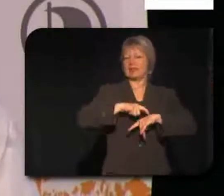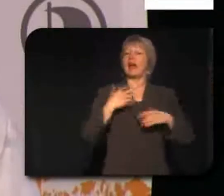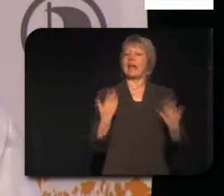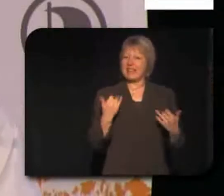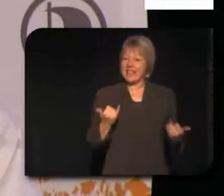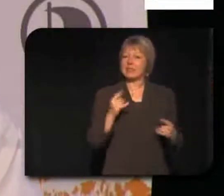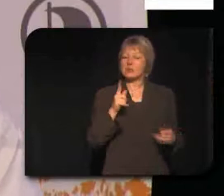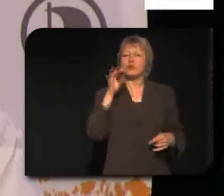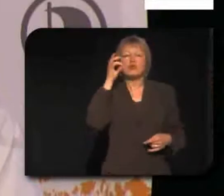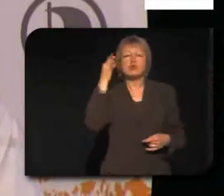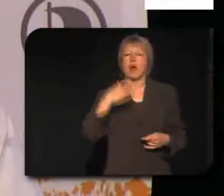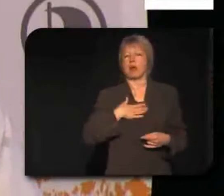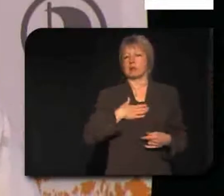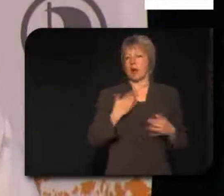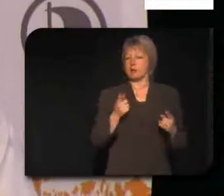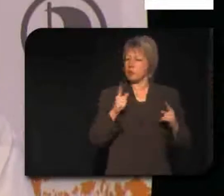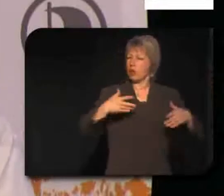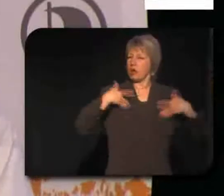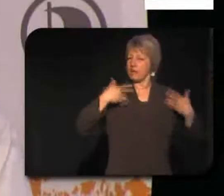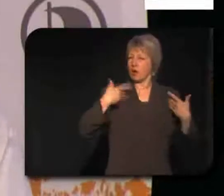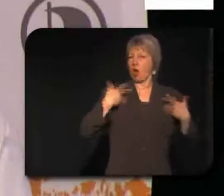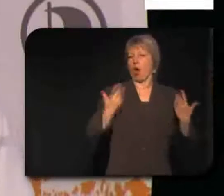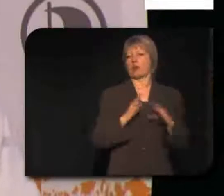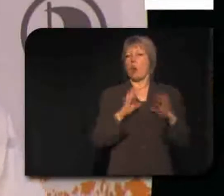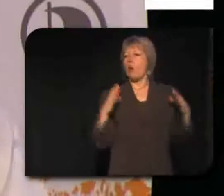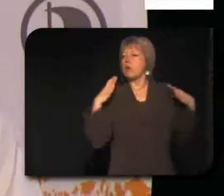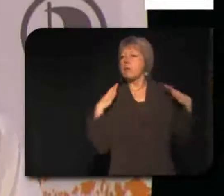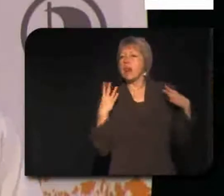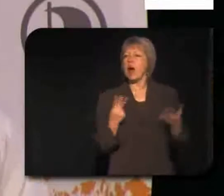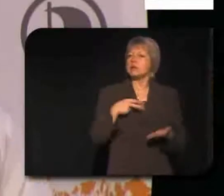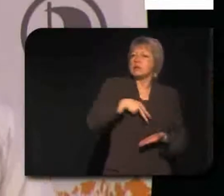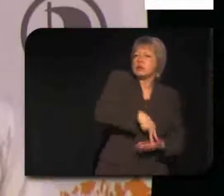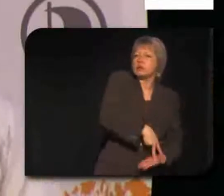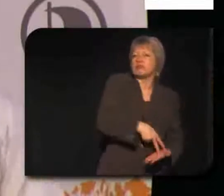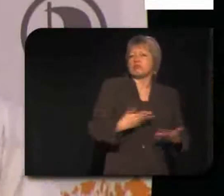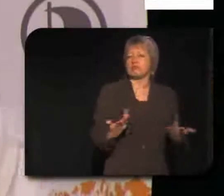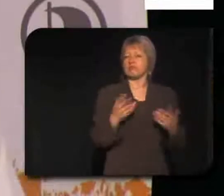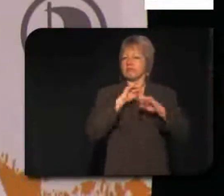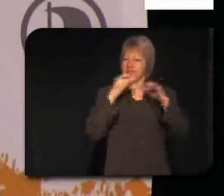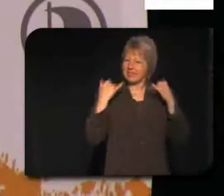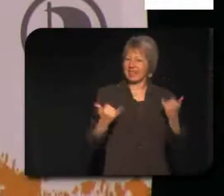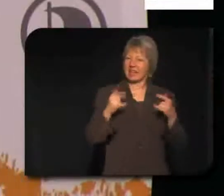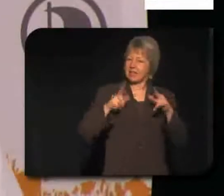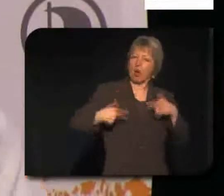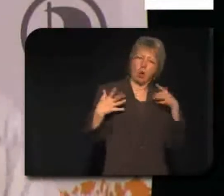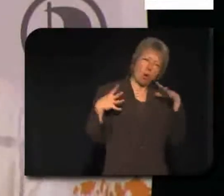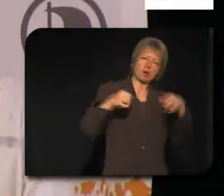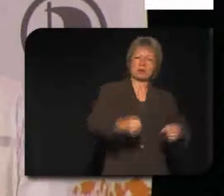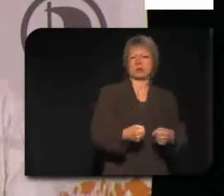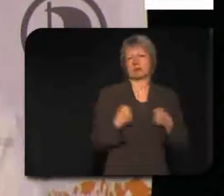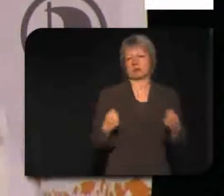Freude zu zeigen unbelastet aufzutreten greifen wir an